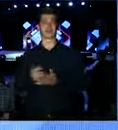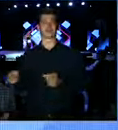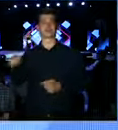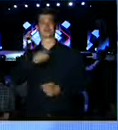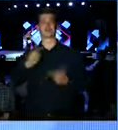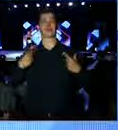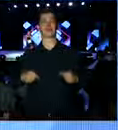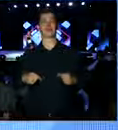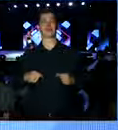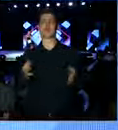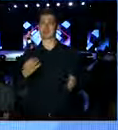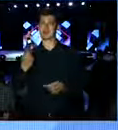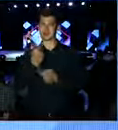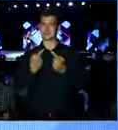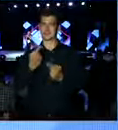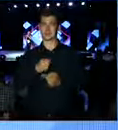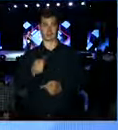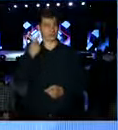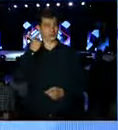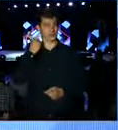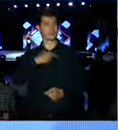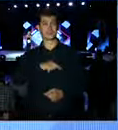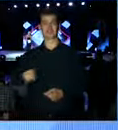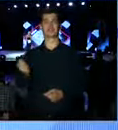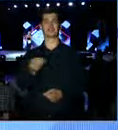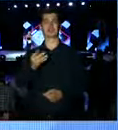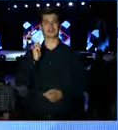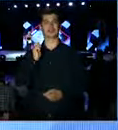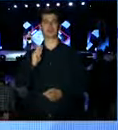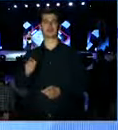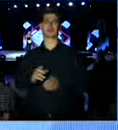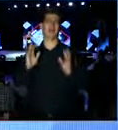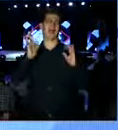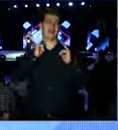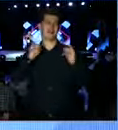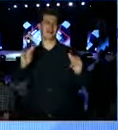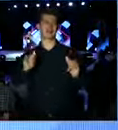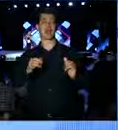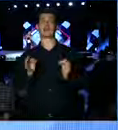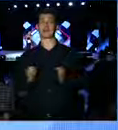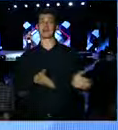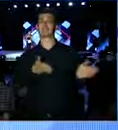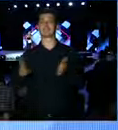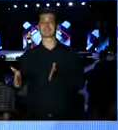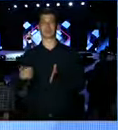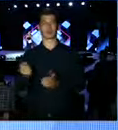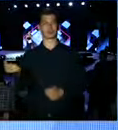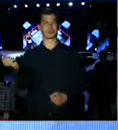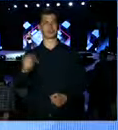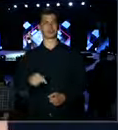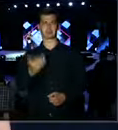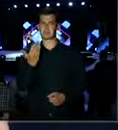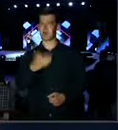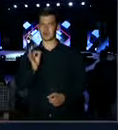Drodzy Państwo, mam nadzieję, że słyszały nasze kandydatki pozdrowienia swoich fanklubów. A teraz na scenie pojawią się